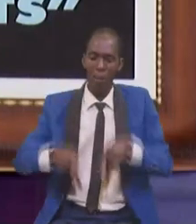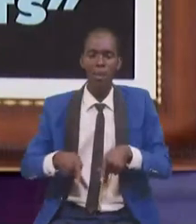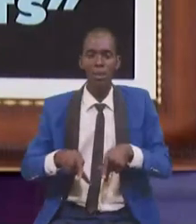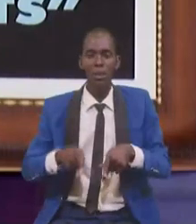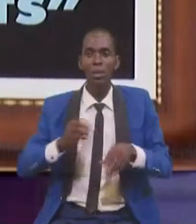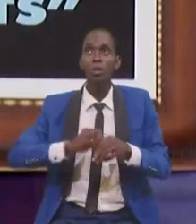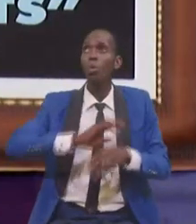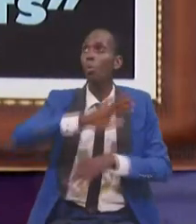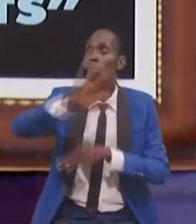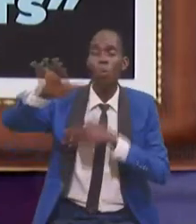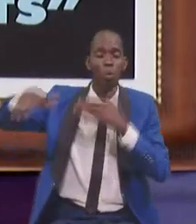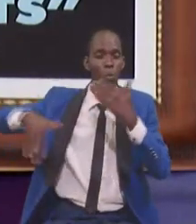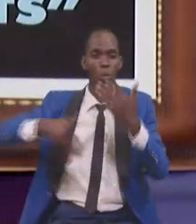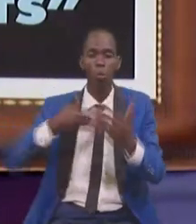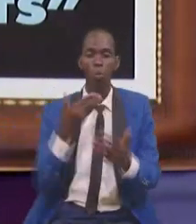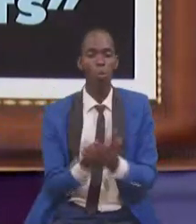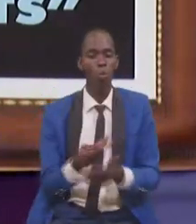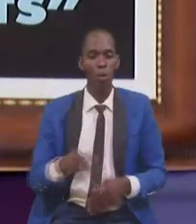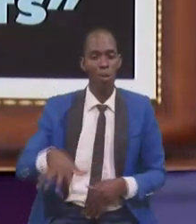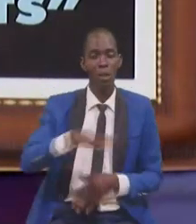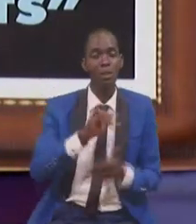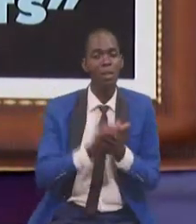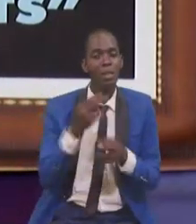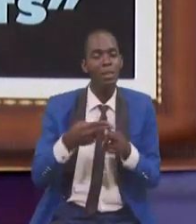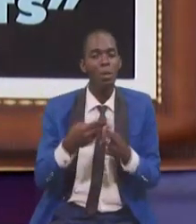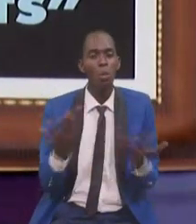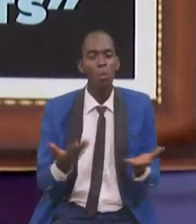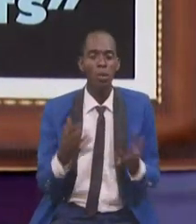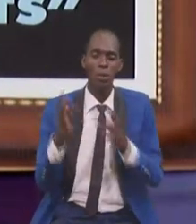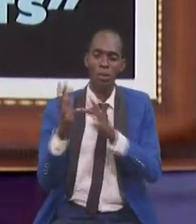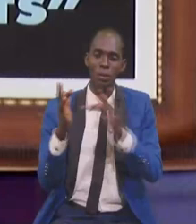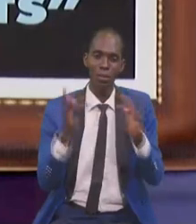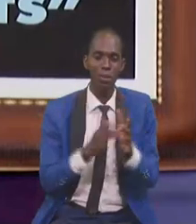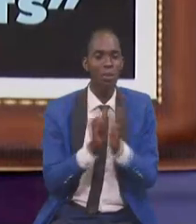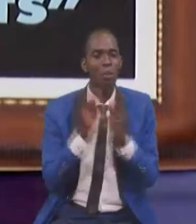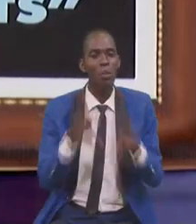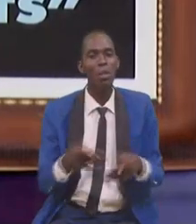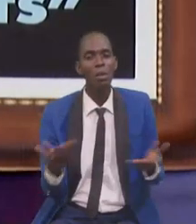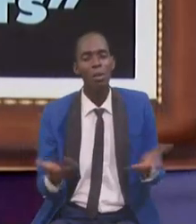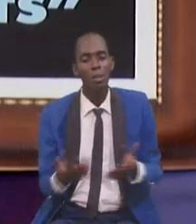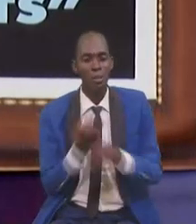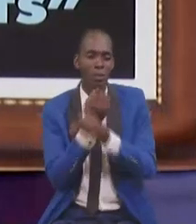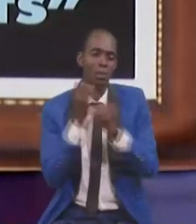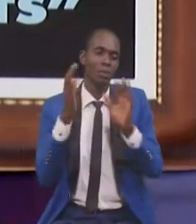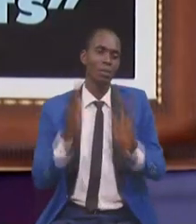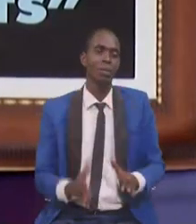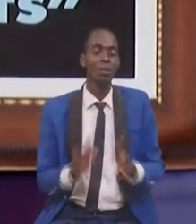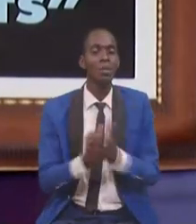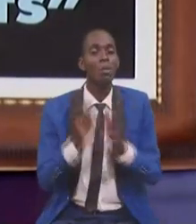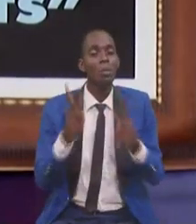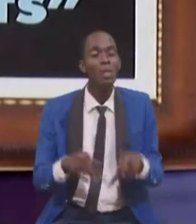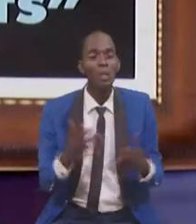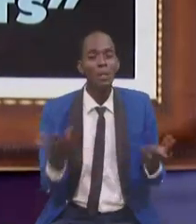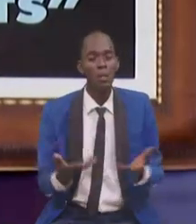Seule une personne dans tout le pays, et son nom est Jésus, son nom est Sauveur, son nom